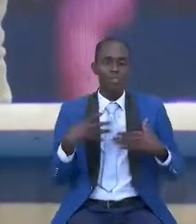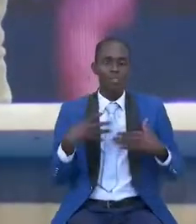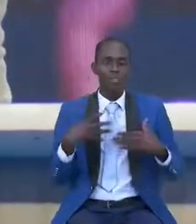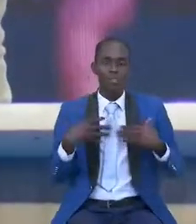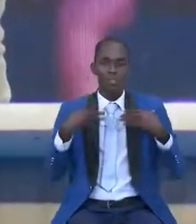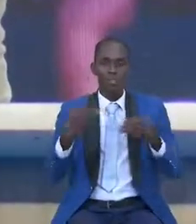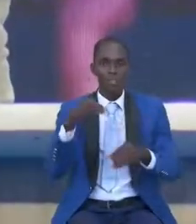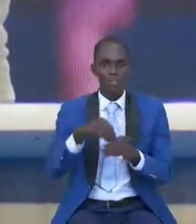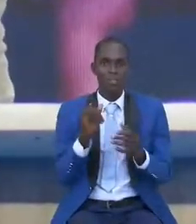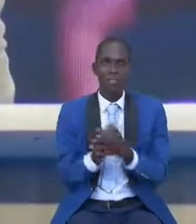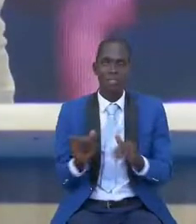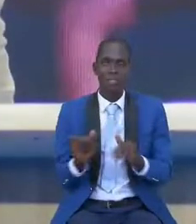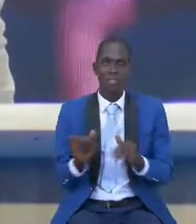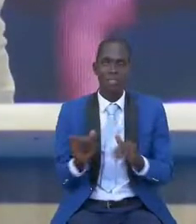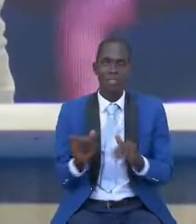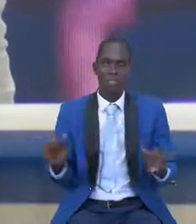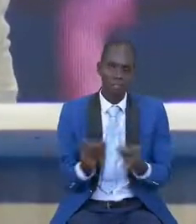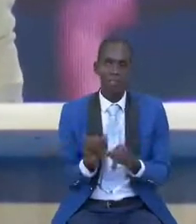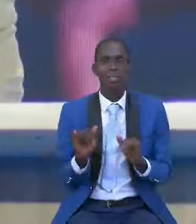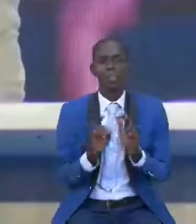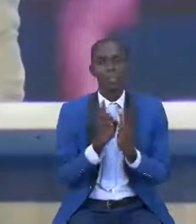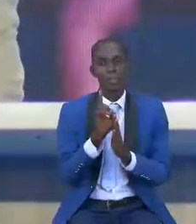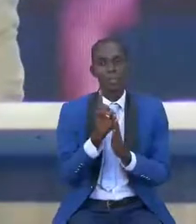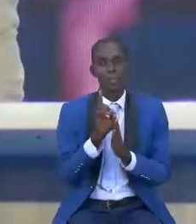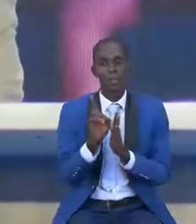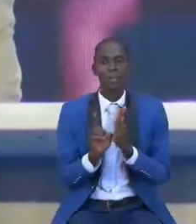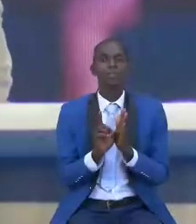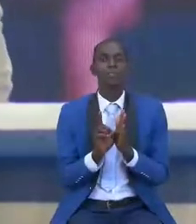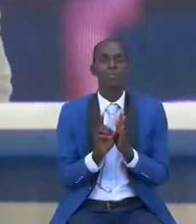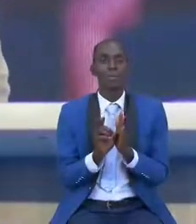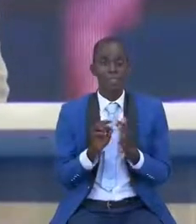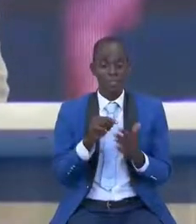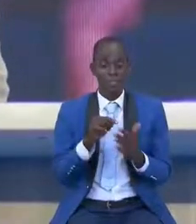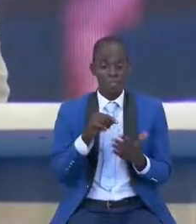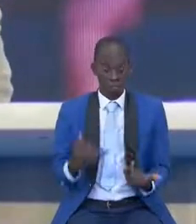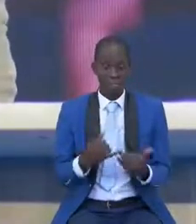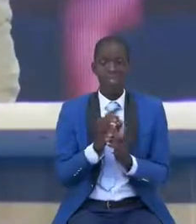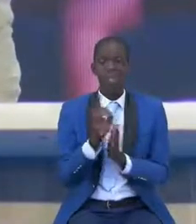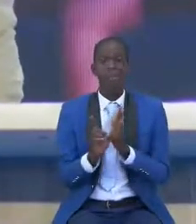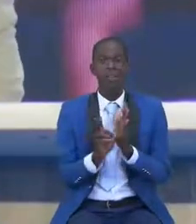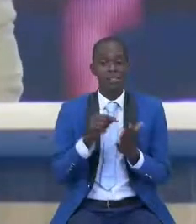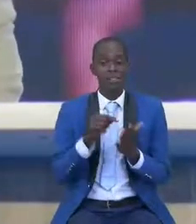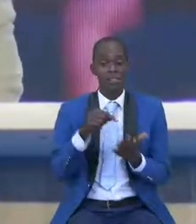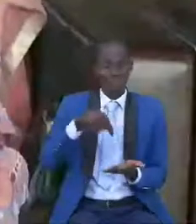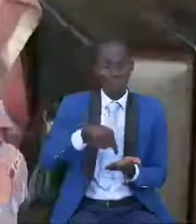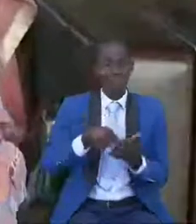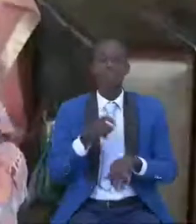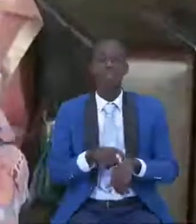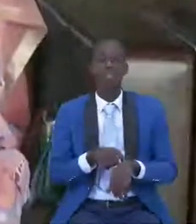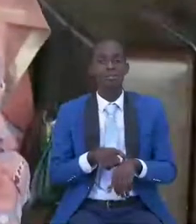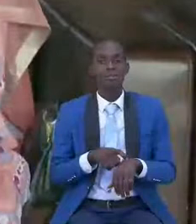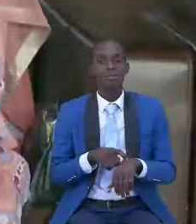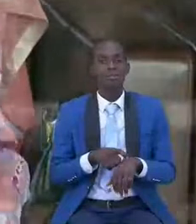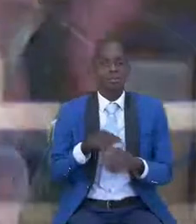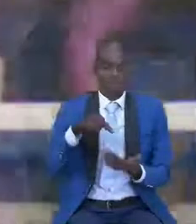Et à l'heure même, le serviteur fut guéri. À l'heure même.